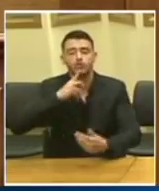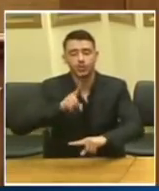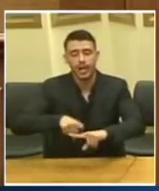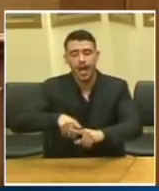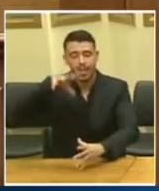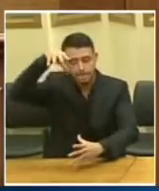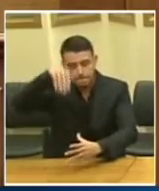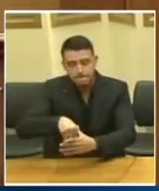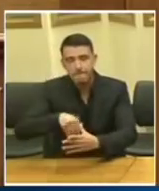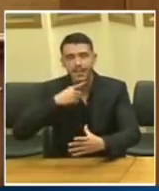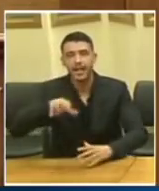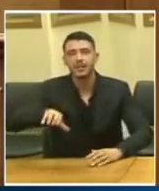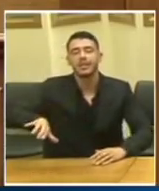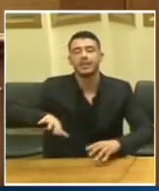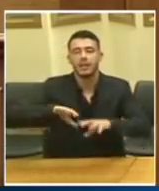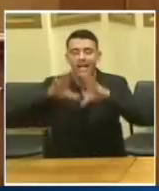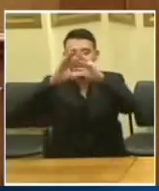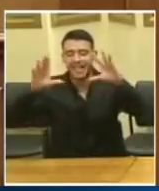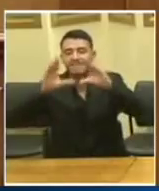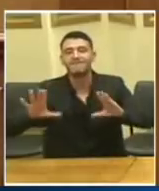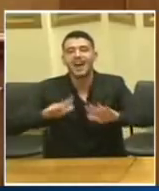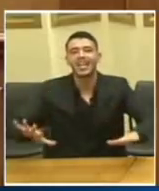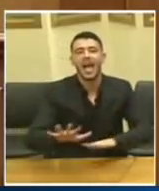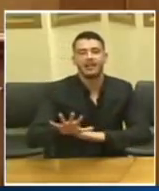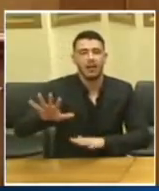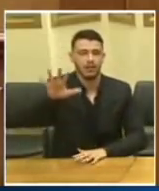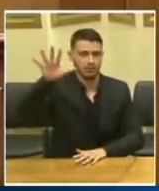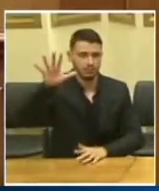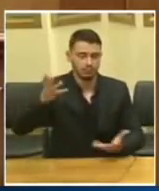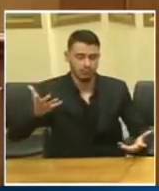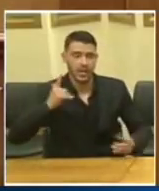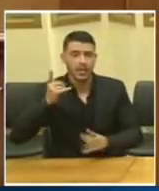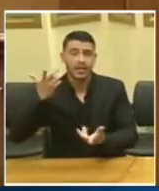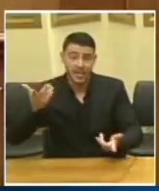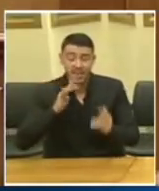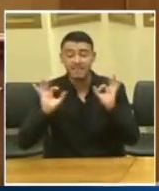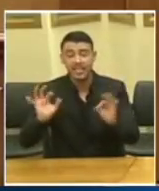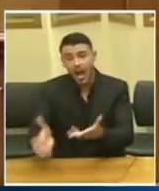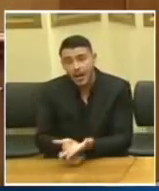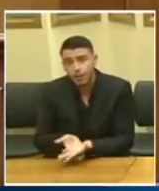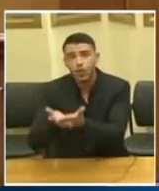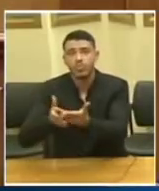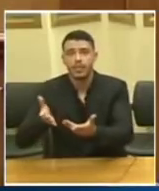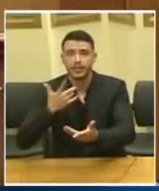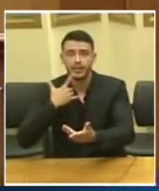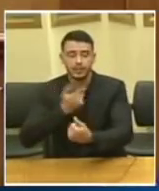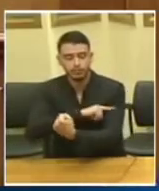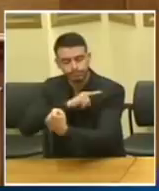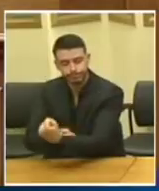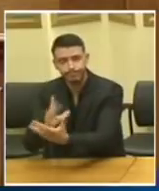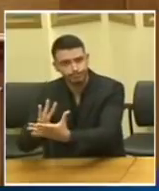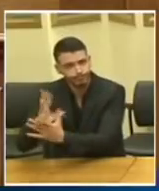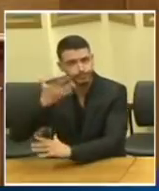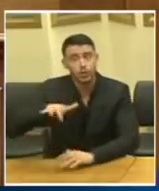ηγετικού στη βάση όμως της φιλίας και της ανάπτυξης των χωρών της περιοχής. Και σας καλώ όλοι μαζί να